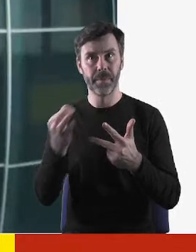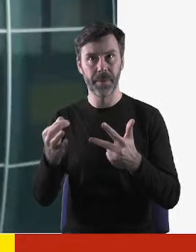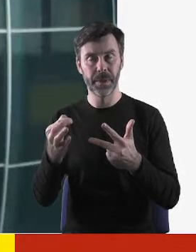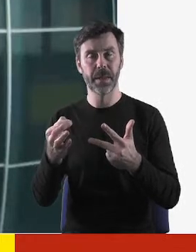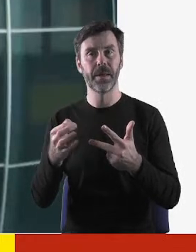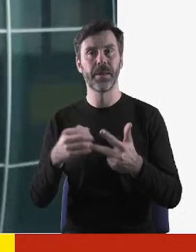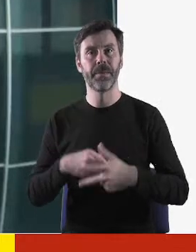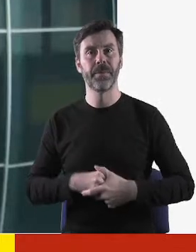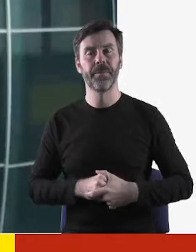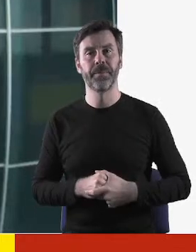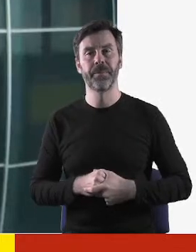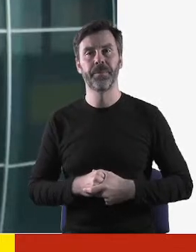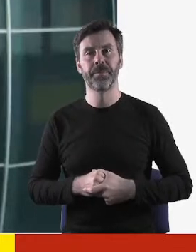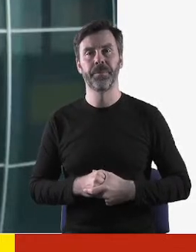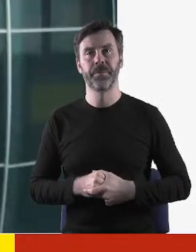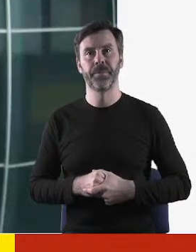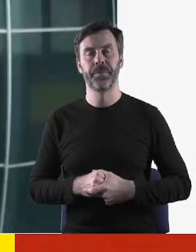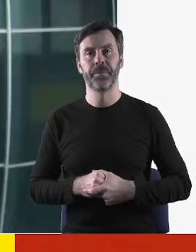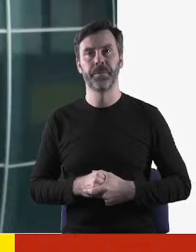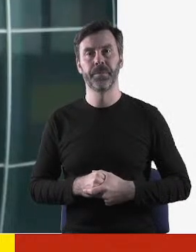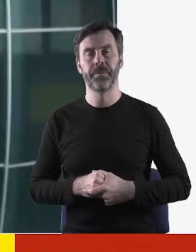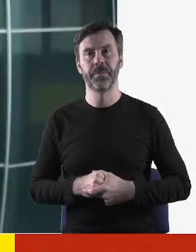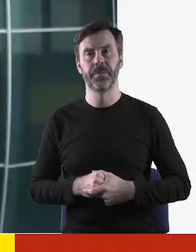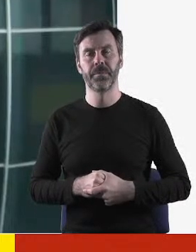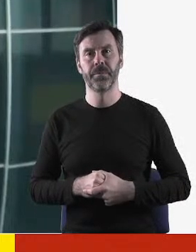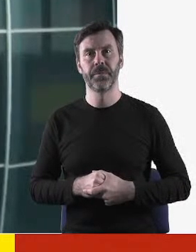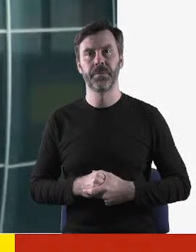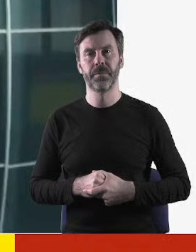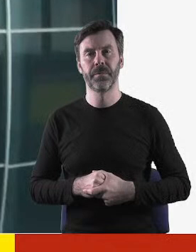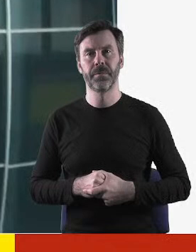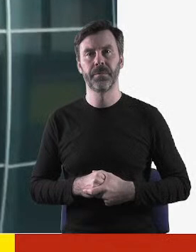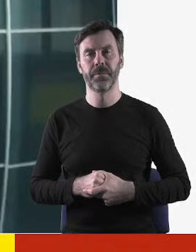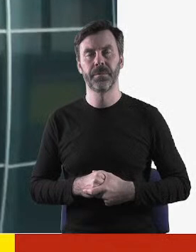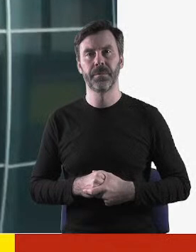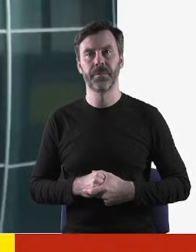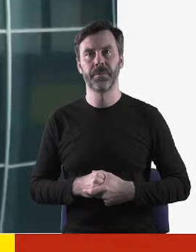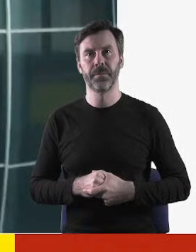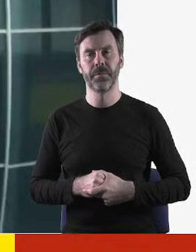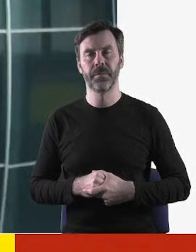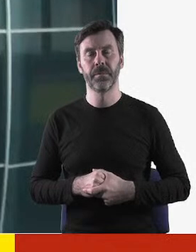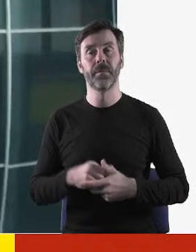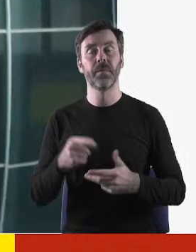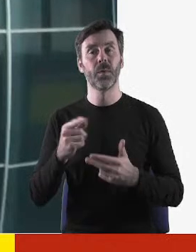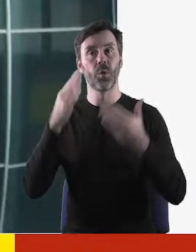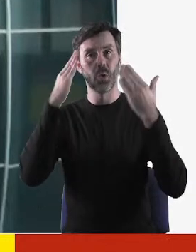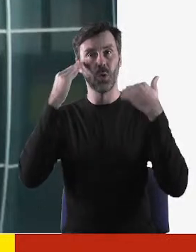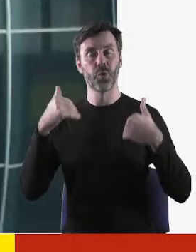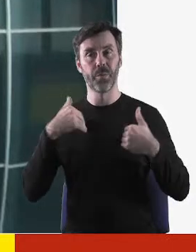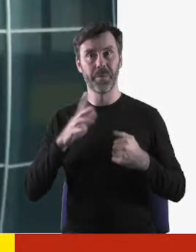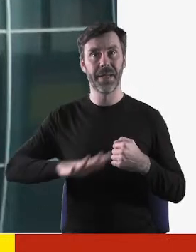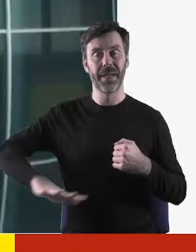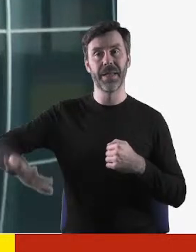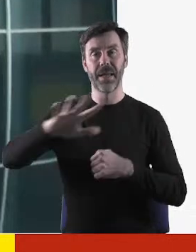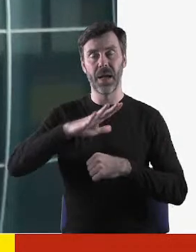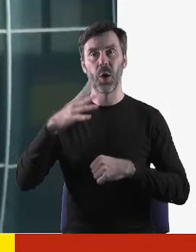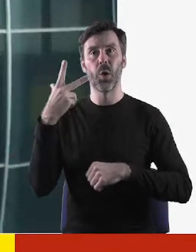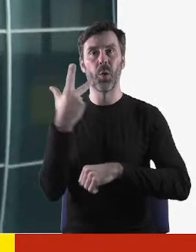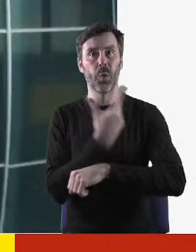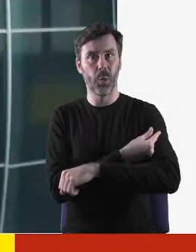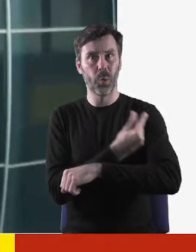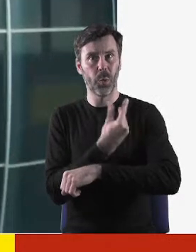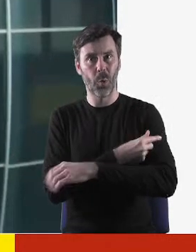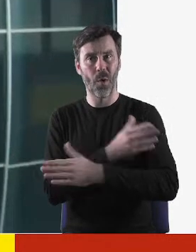udział, czy też procentowy stosunek niezaszczepionych i zaszczepionych w naszych szpitalach, w szczególności czy